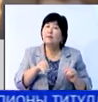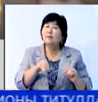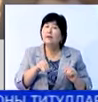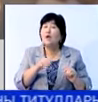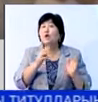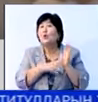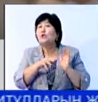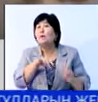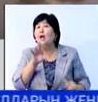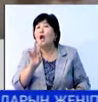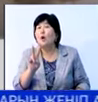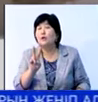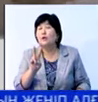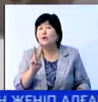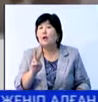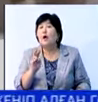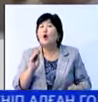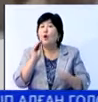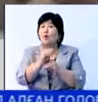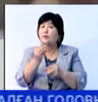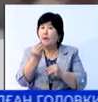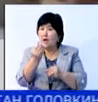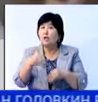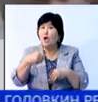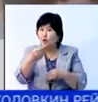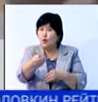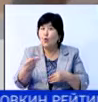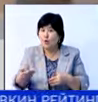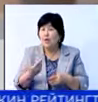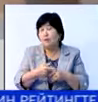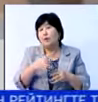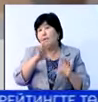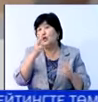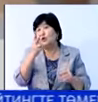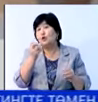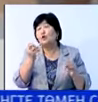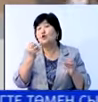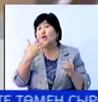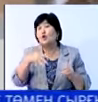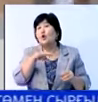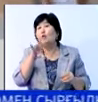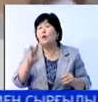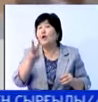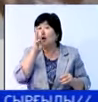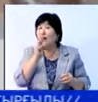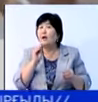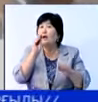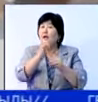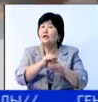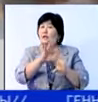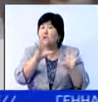90 миллион қосымша ақша төленген. Барлығы 210 миллиондай еңбегі ақысы бар, қосымша ақысы